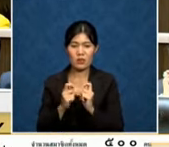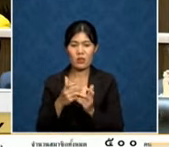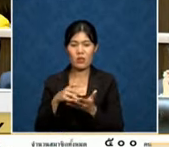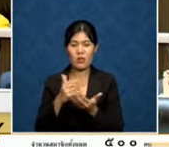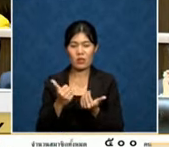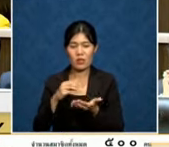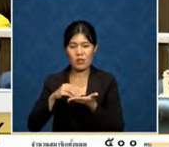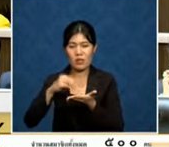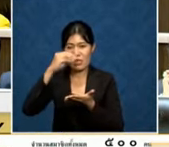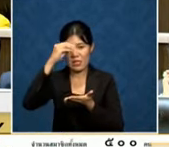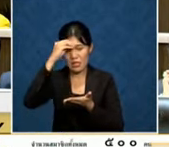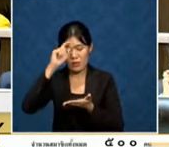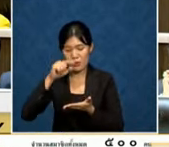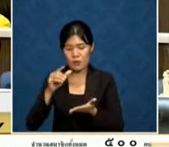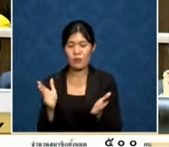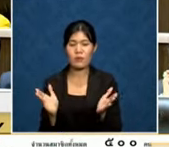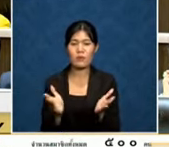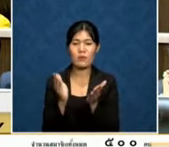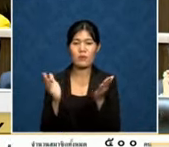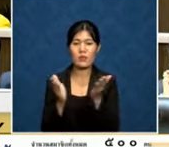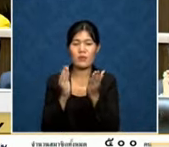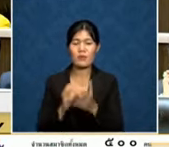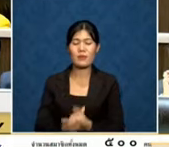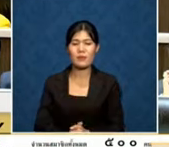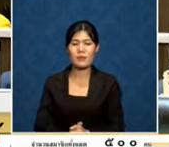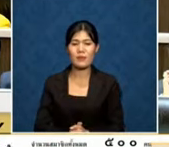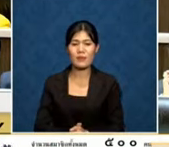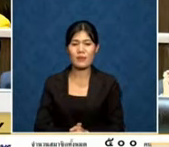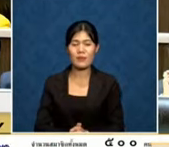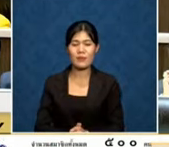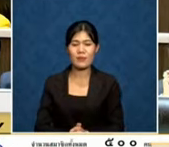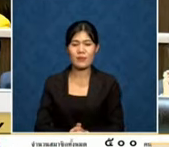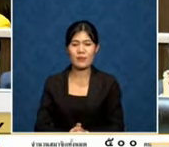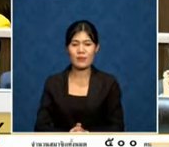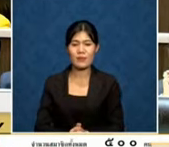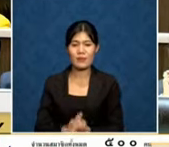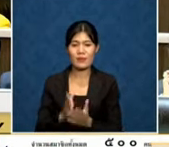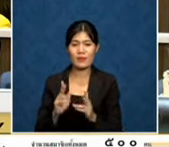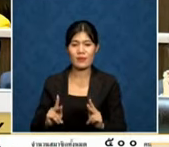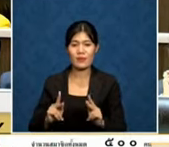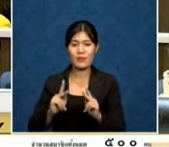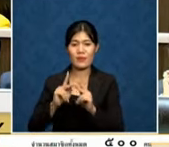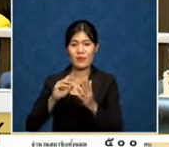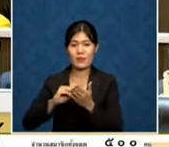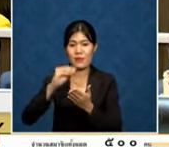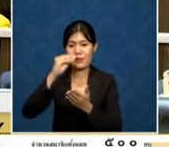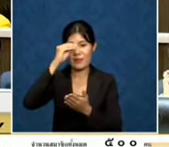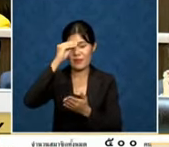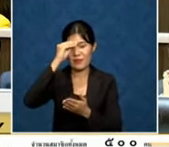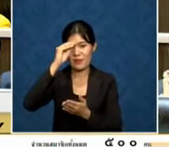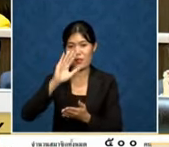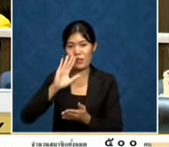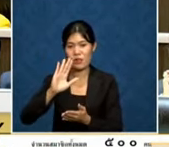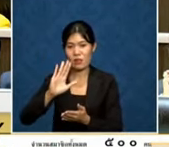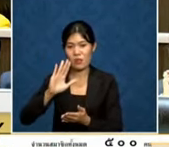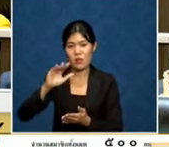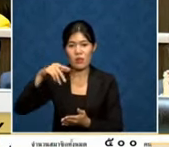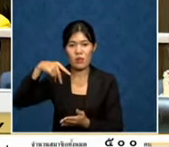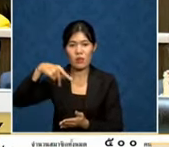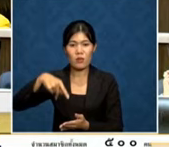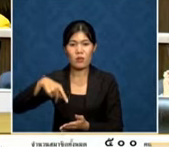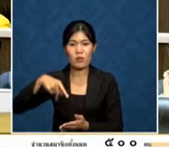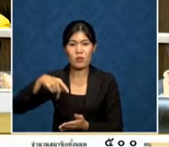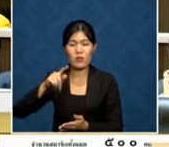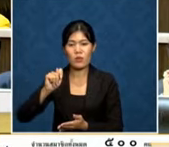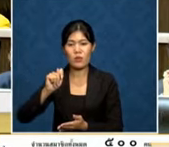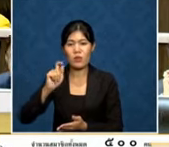ศึกษาเนี่ยจะต้องพัฒนาวันนี้การศึกษาเนี่ยครับของกระทรวงศึกษาของท่านพลตำรวจเอกเพิ่มพูนชิด